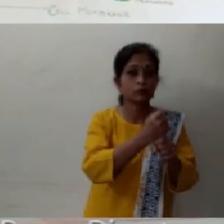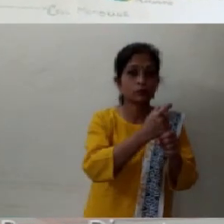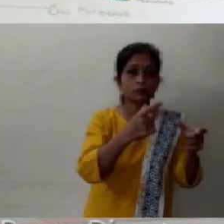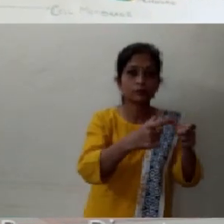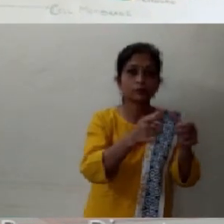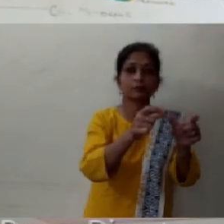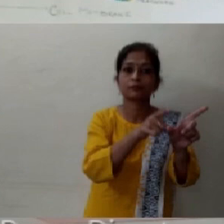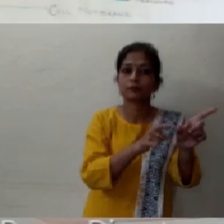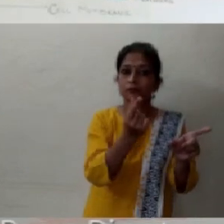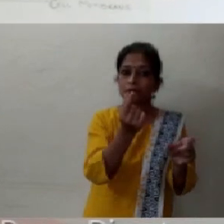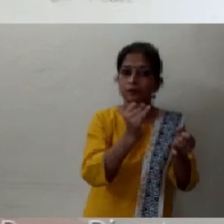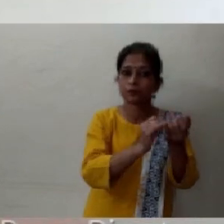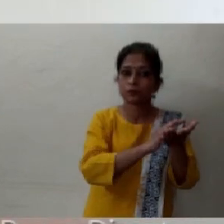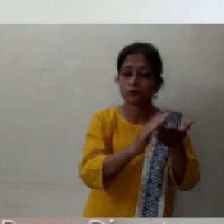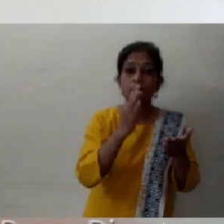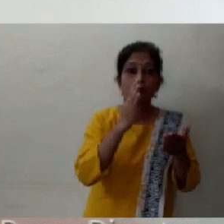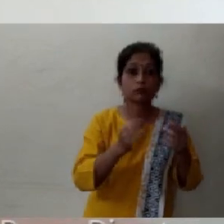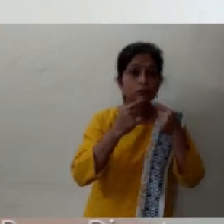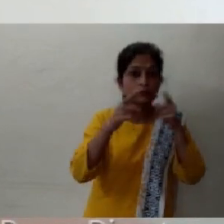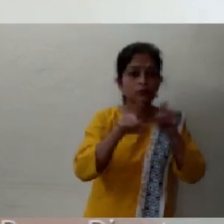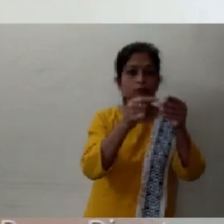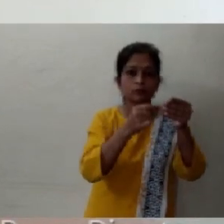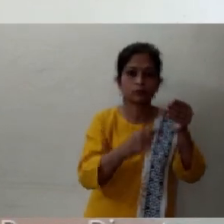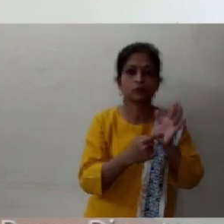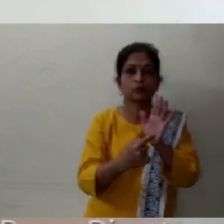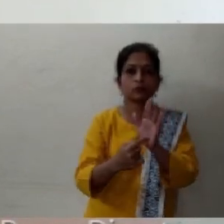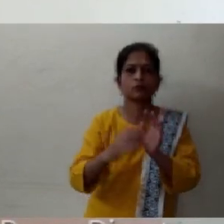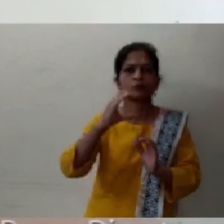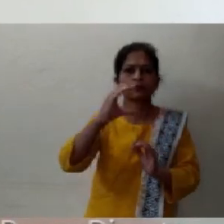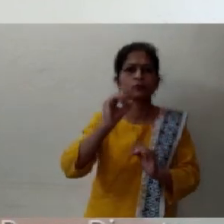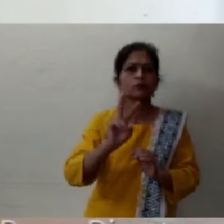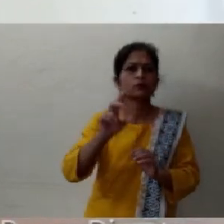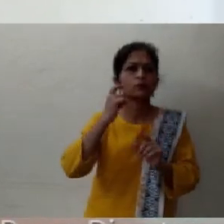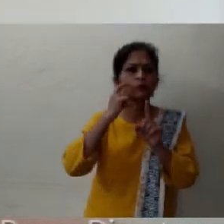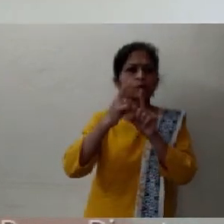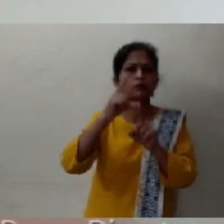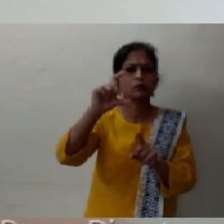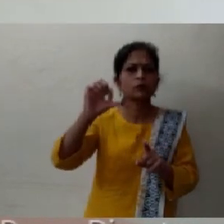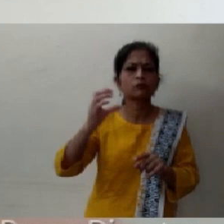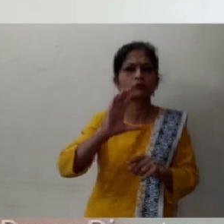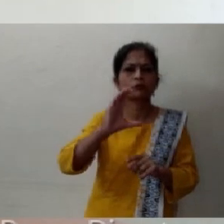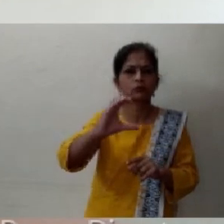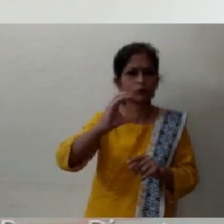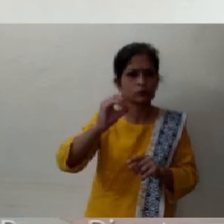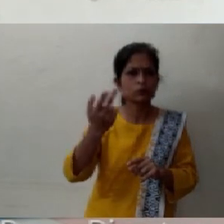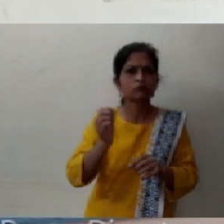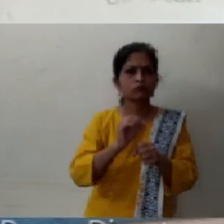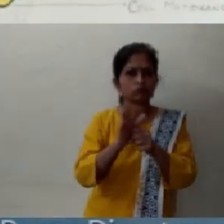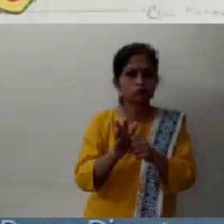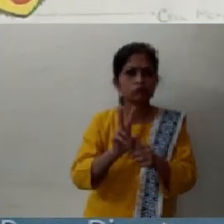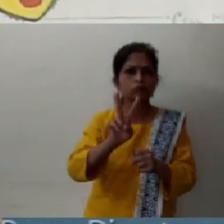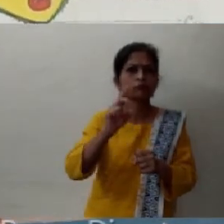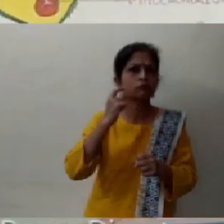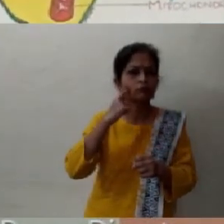गई मार्गदर्शिका के कुछ बिंदु। कोविड 19 CO यानी कि कोरोना, VI यानी कि वायरस,